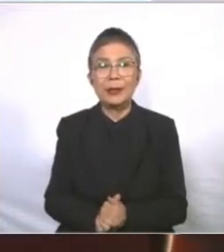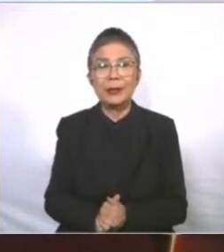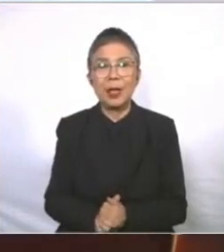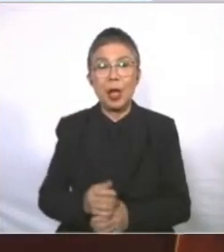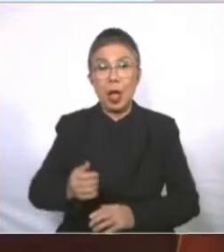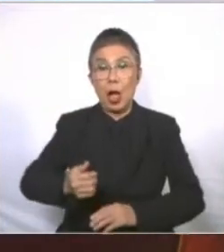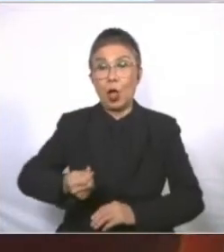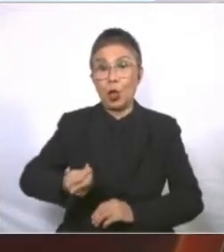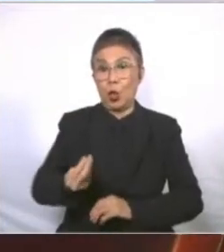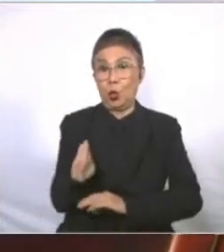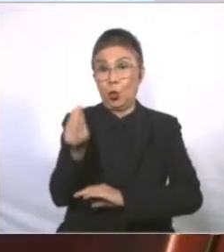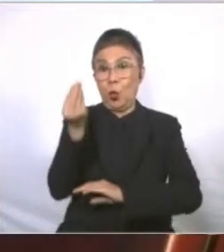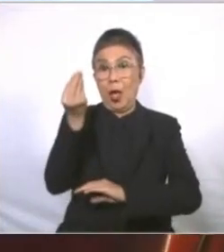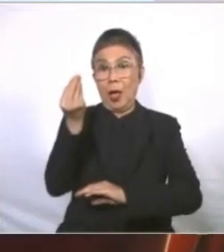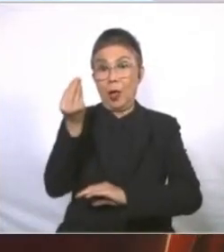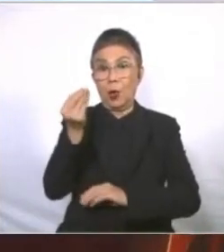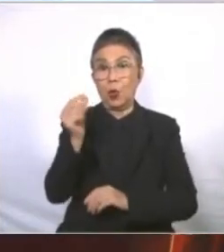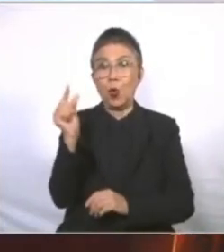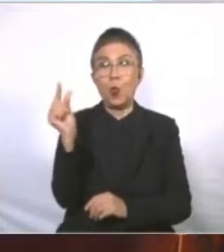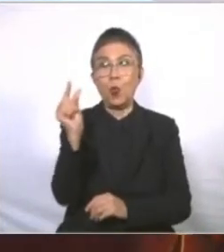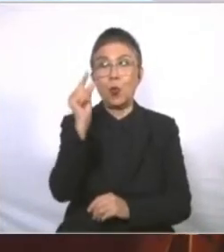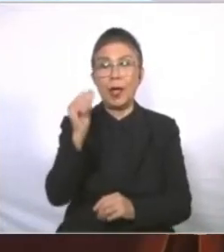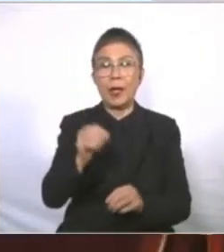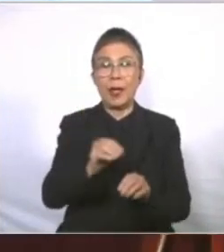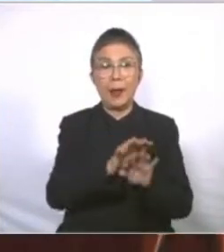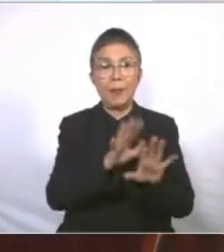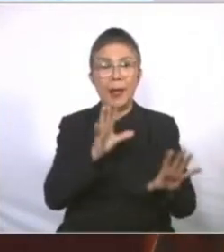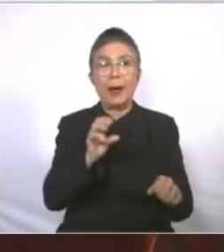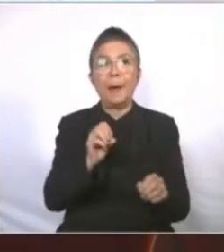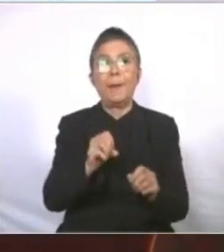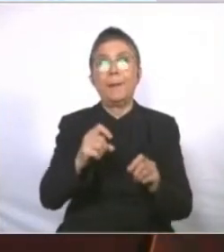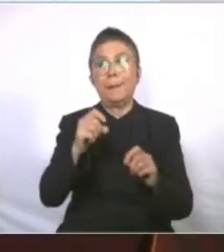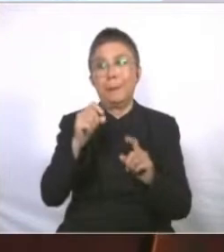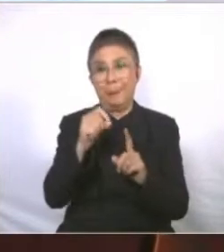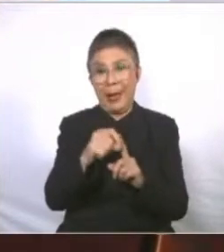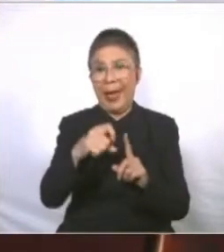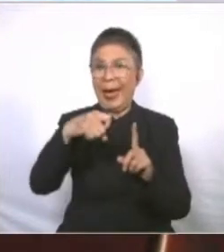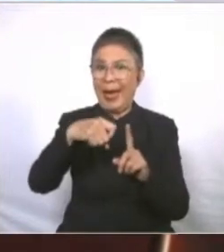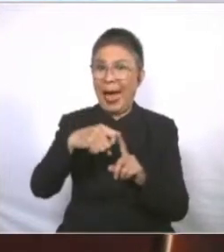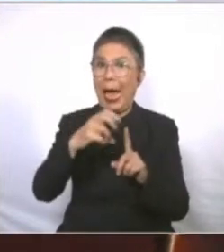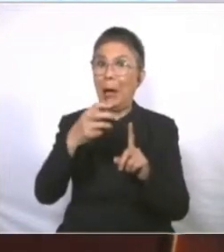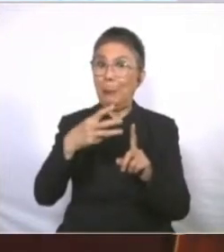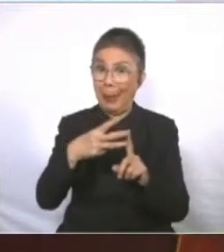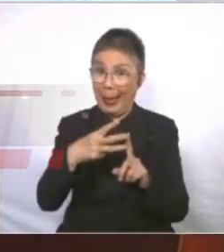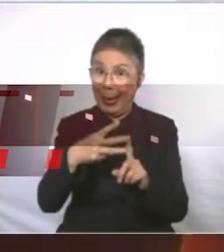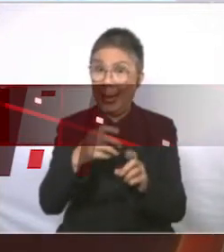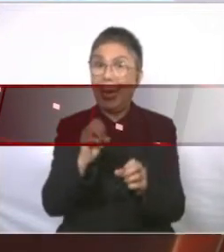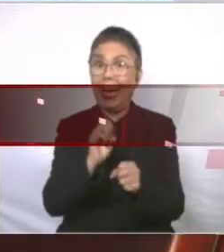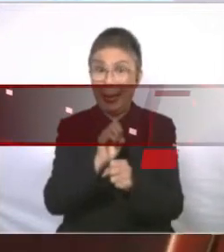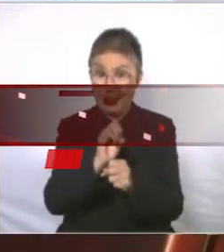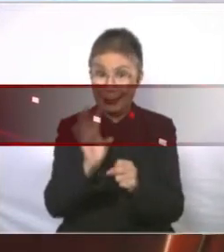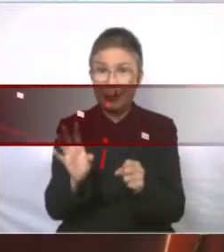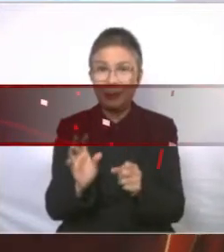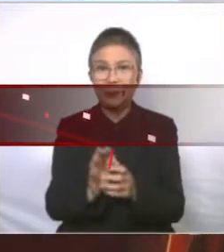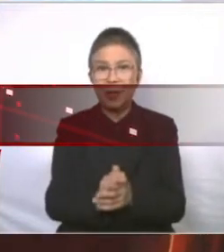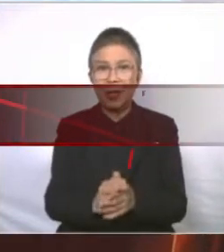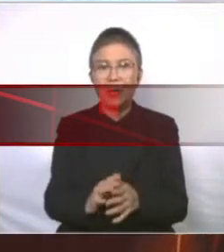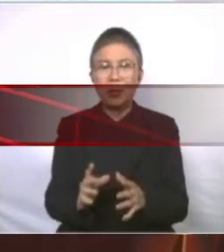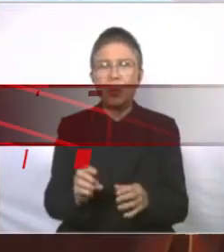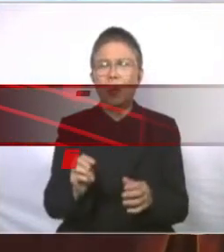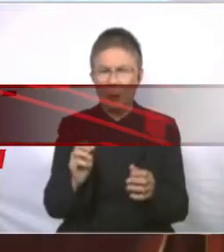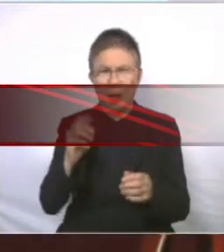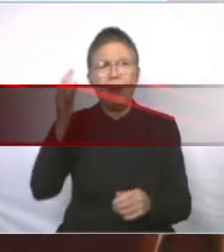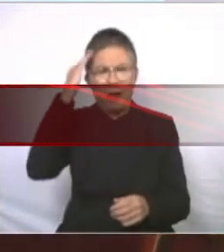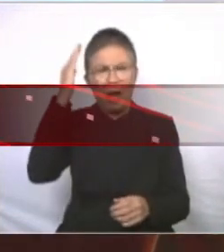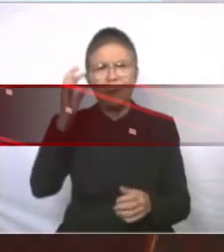Debat Perdana Cawapres yang digelar pada Jumat malam berlangsung panas. Salah satunya saat Gibran bertanya kepada Muhaimin terkait cara